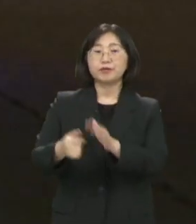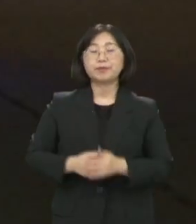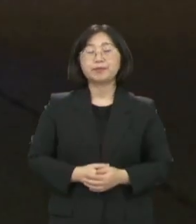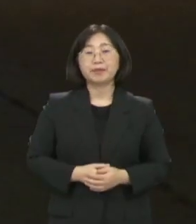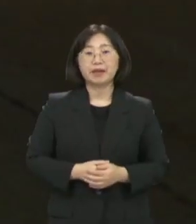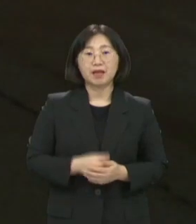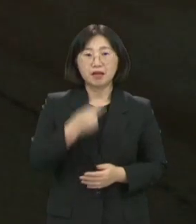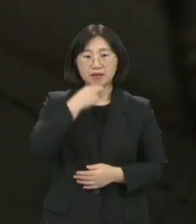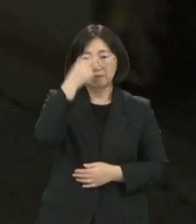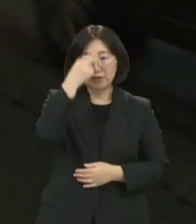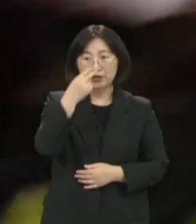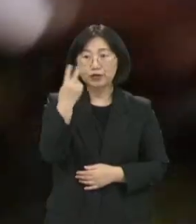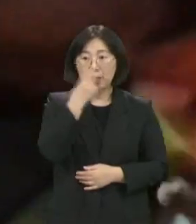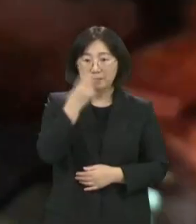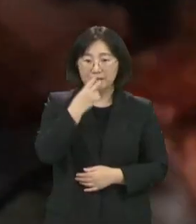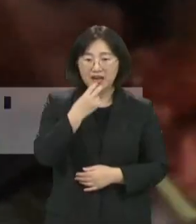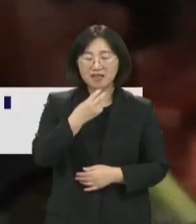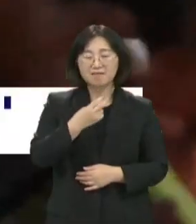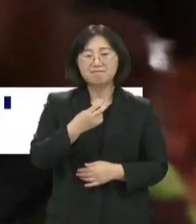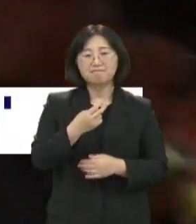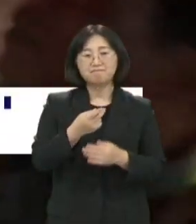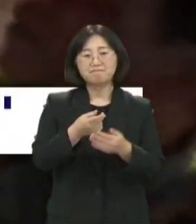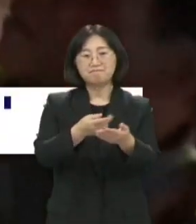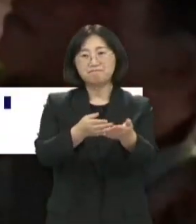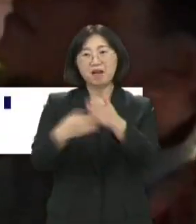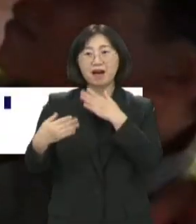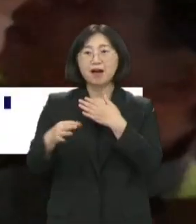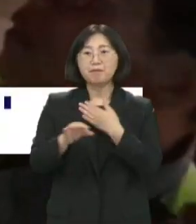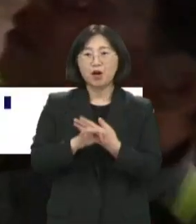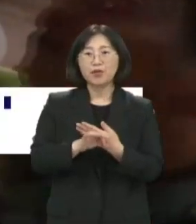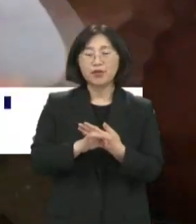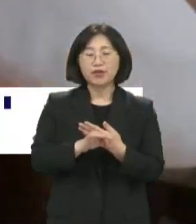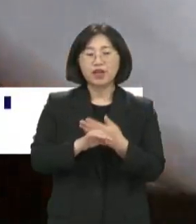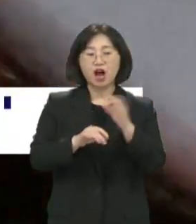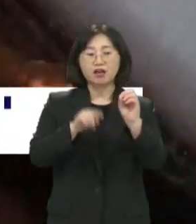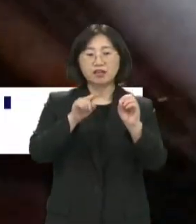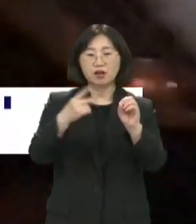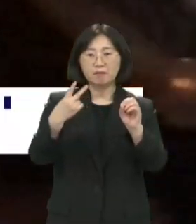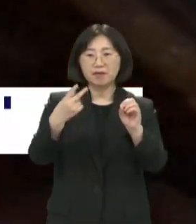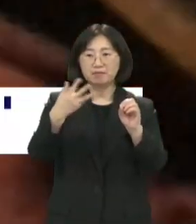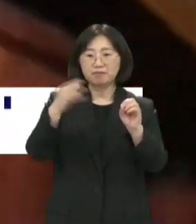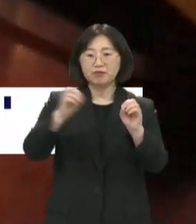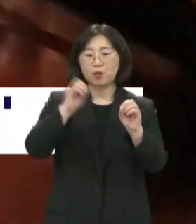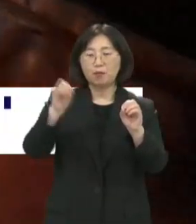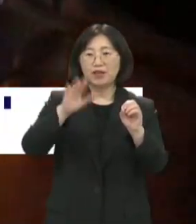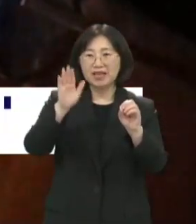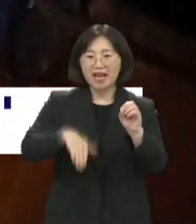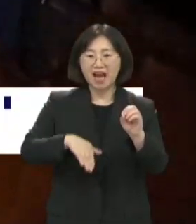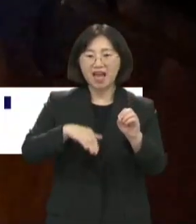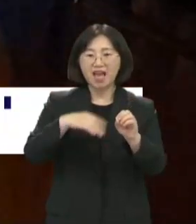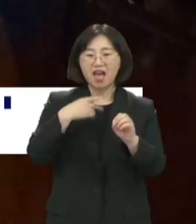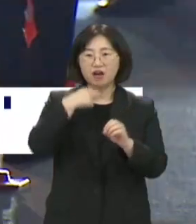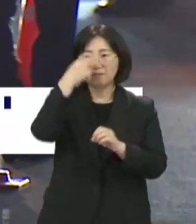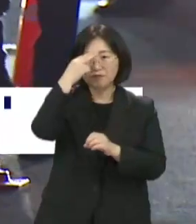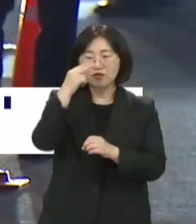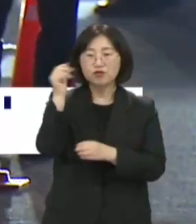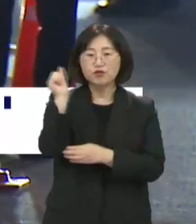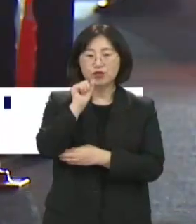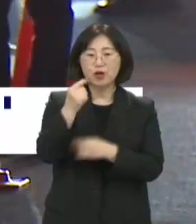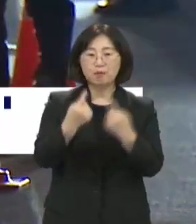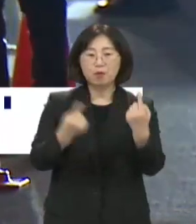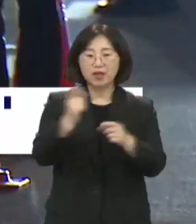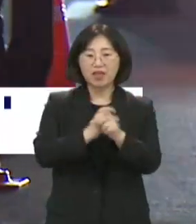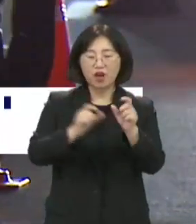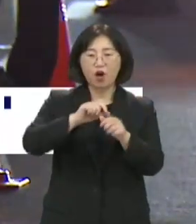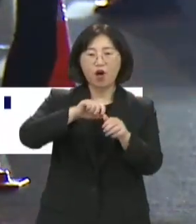음주 측정을 거부하면 혈중 알코올 농도 0.2% 이하의 음주운전보다 엄한 최소 1년에서 5년